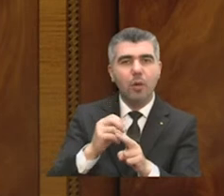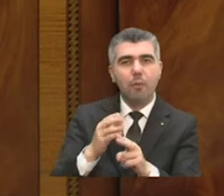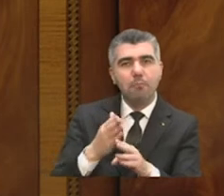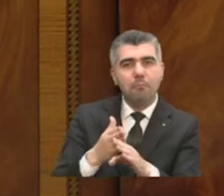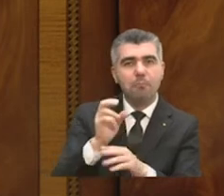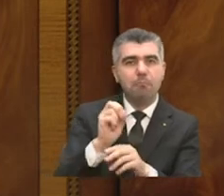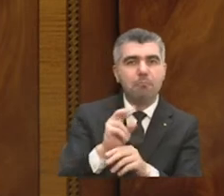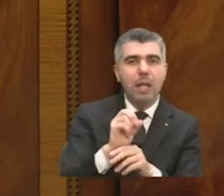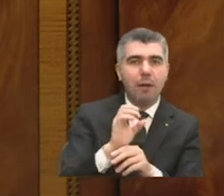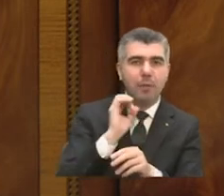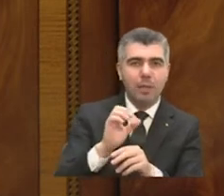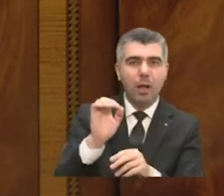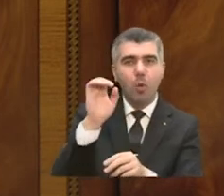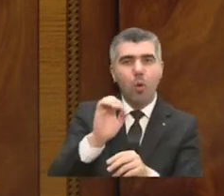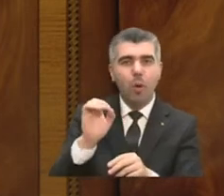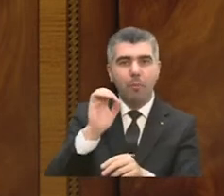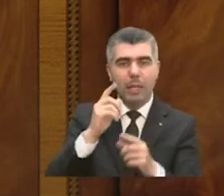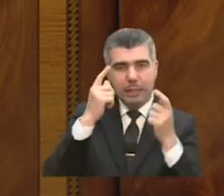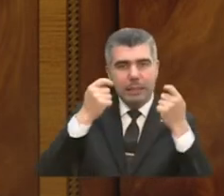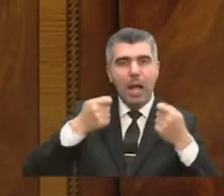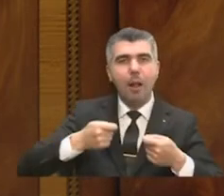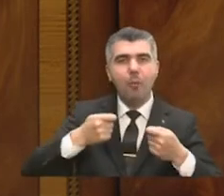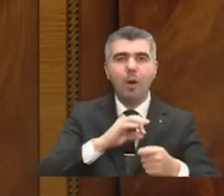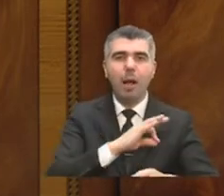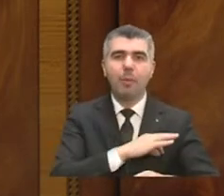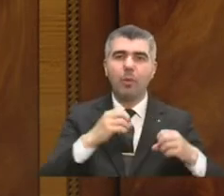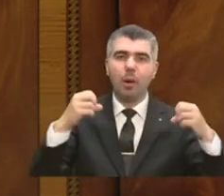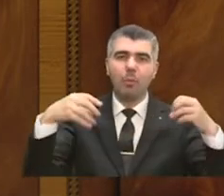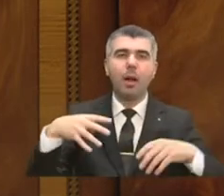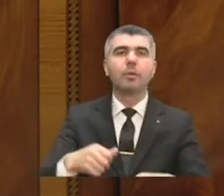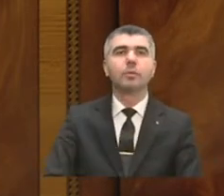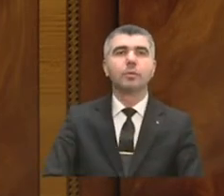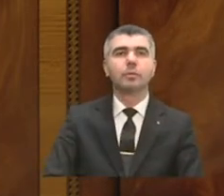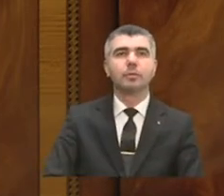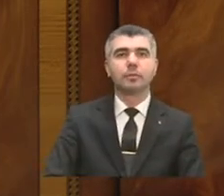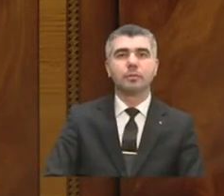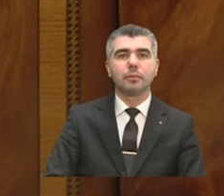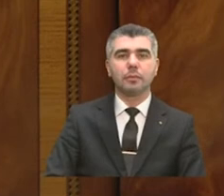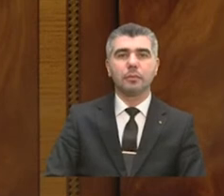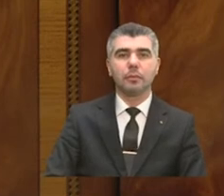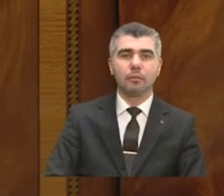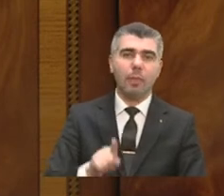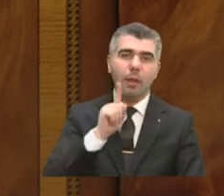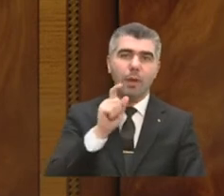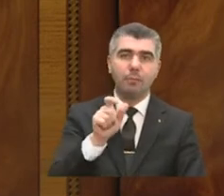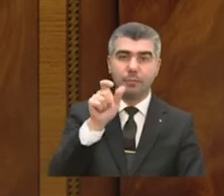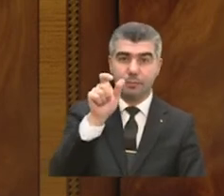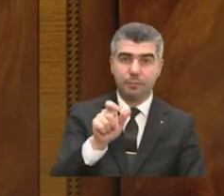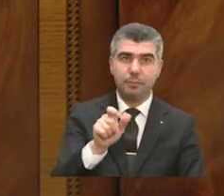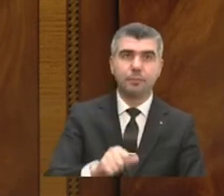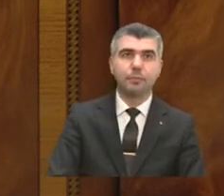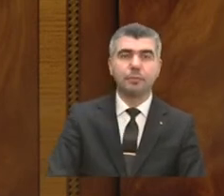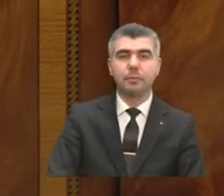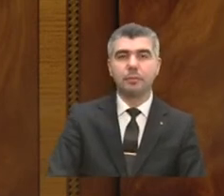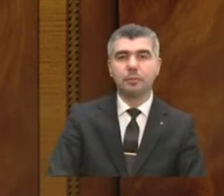plus d'un milliard, sans parler de la situation catastrophique des